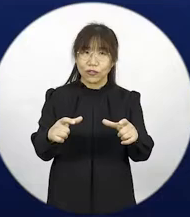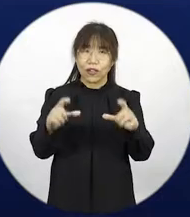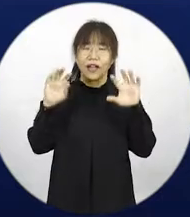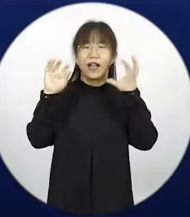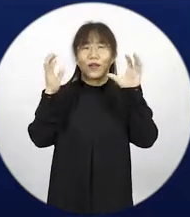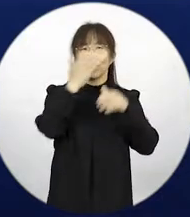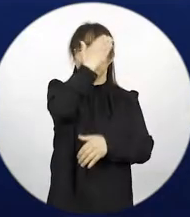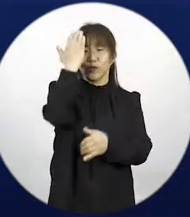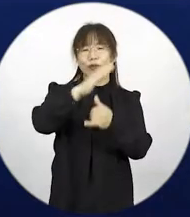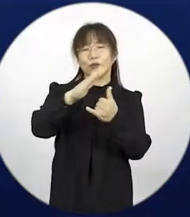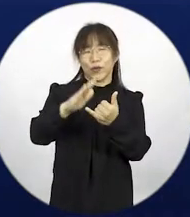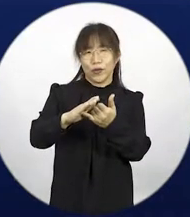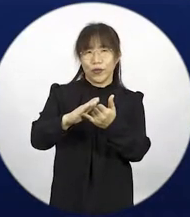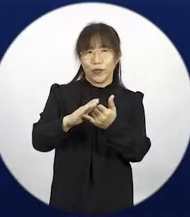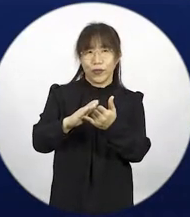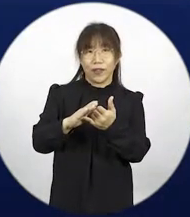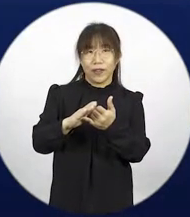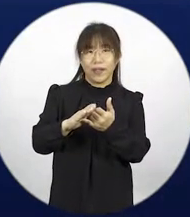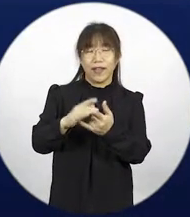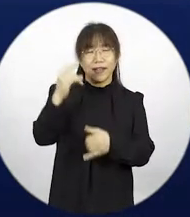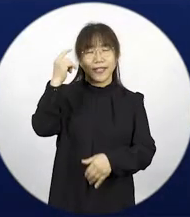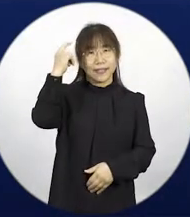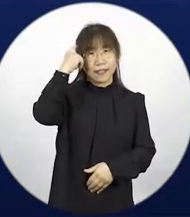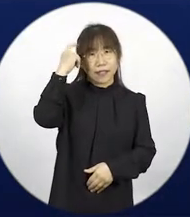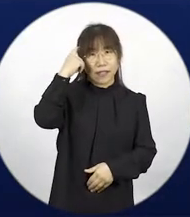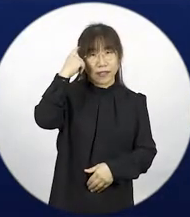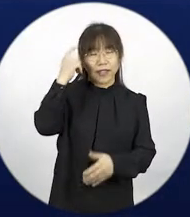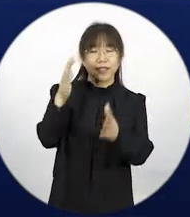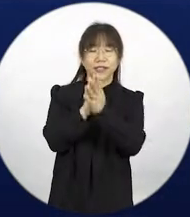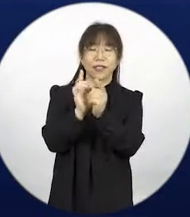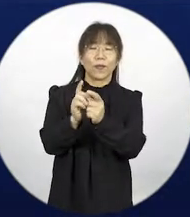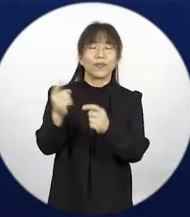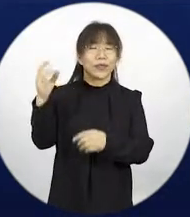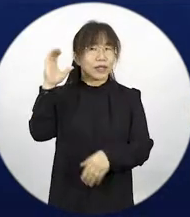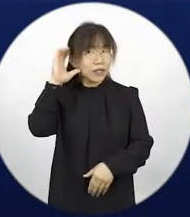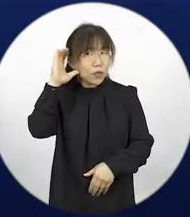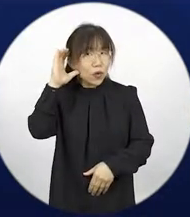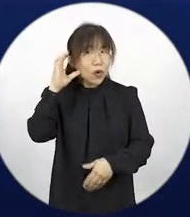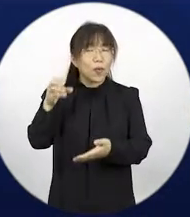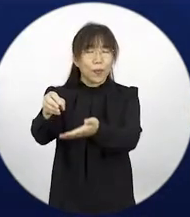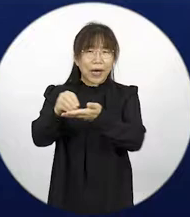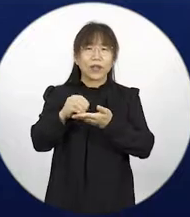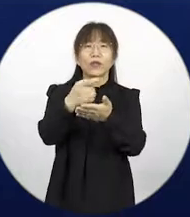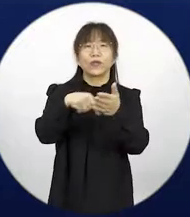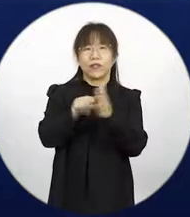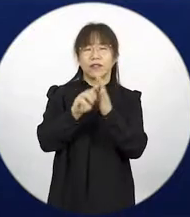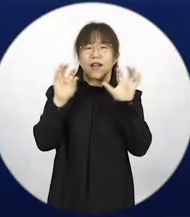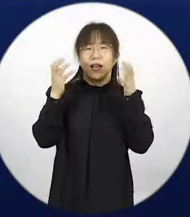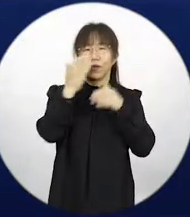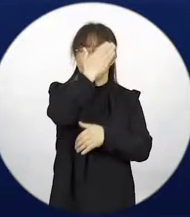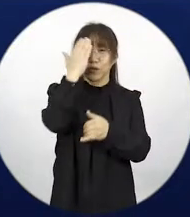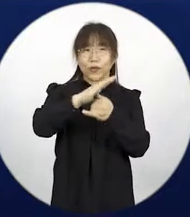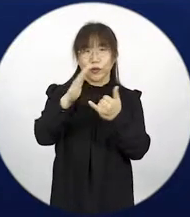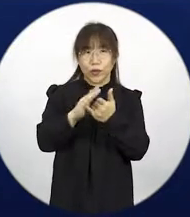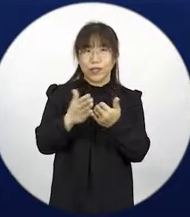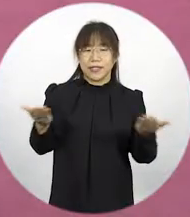아동과 청소년의 이야기를 직접 듣고 반영하기 위해 아동 참여 예산 제한 사업을 공모합니다.